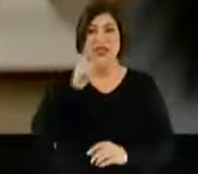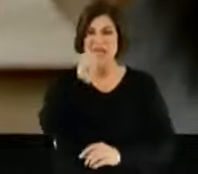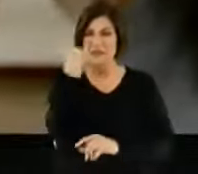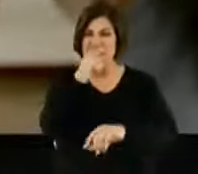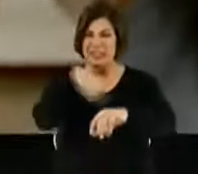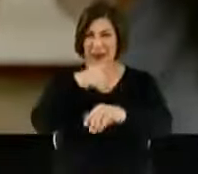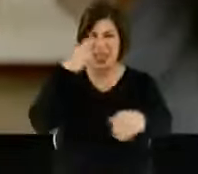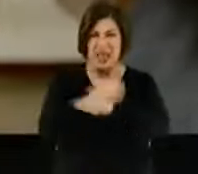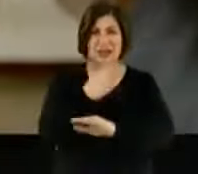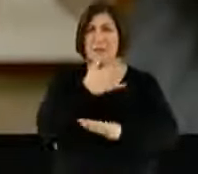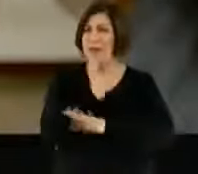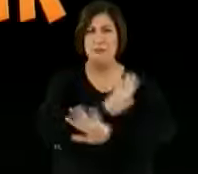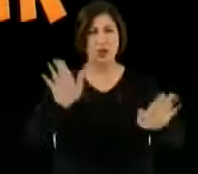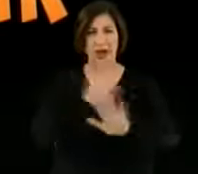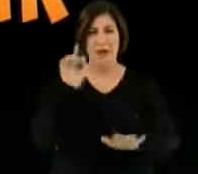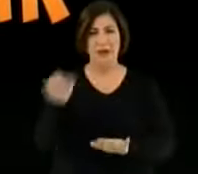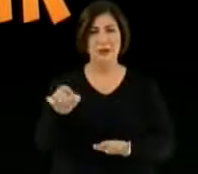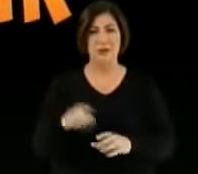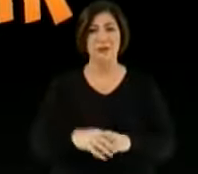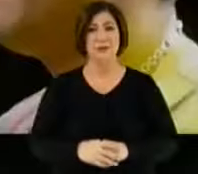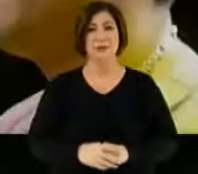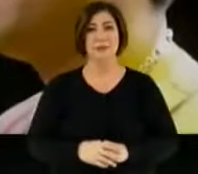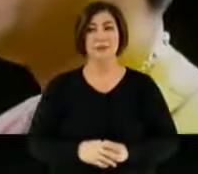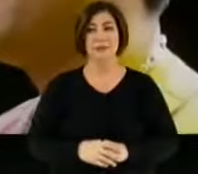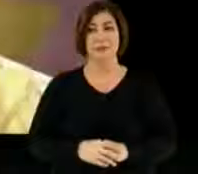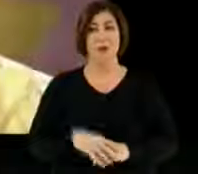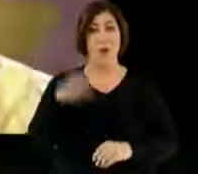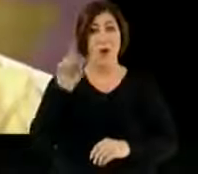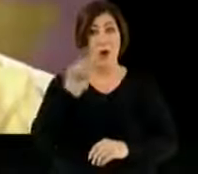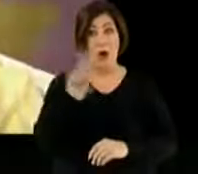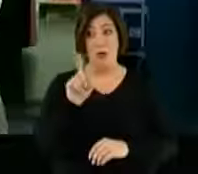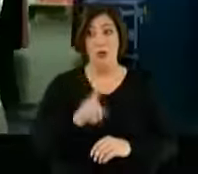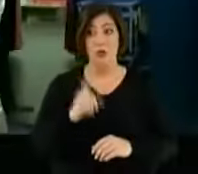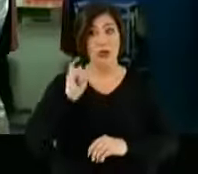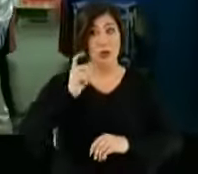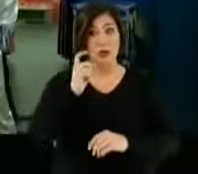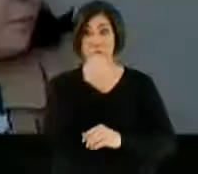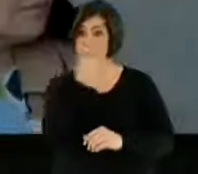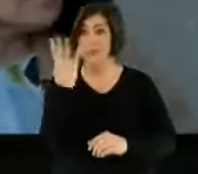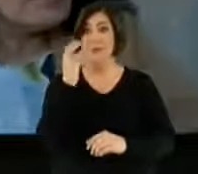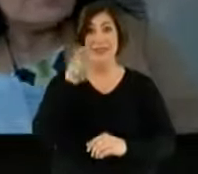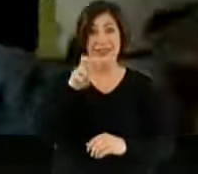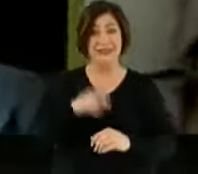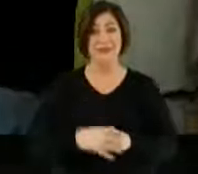zaman gerçekleri bilmeyecek. 10 9